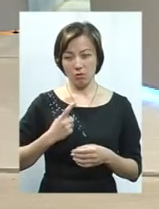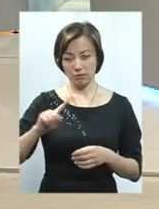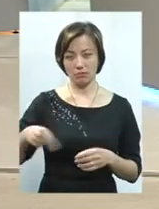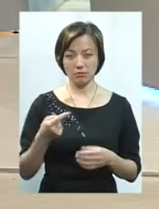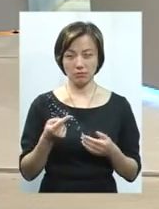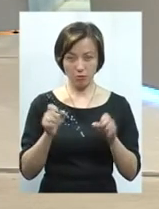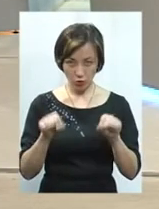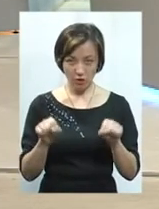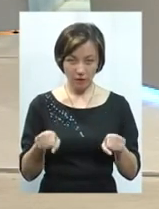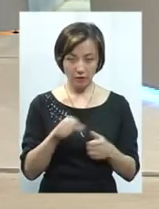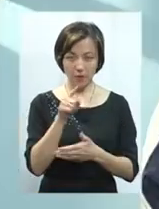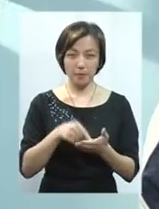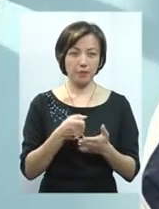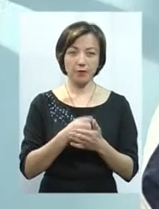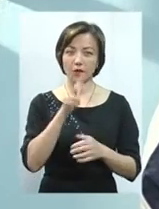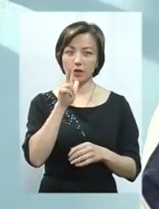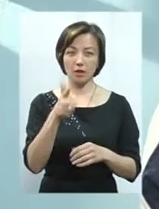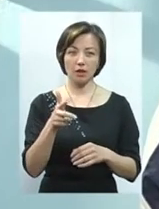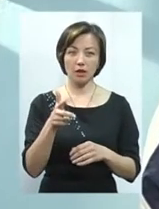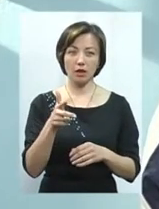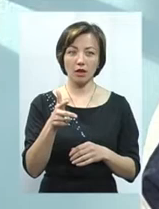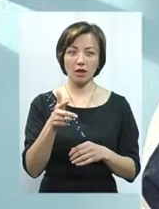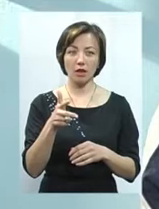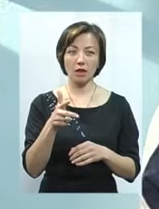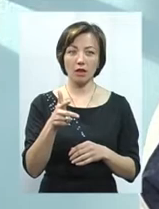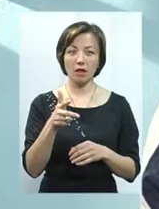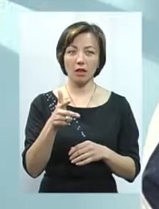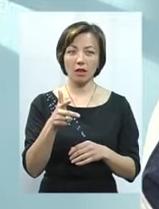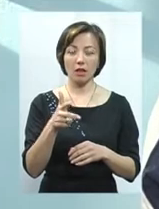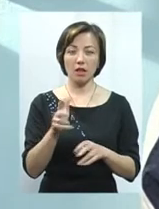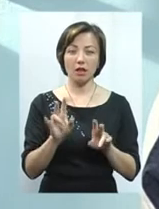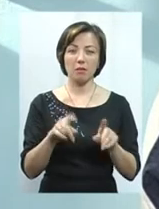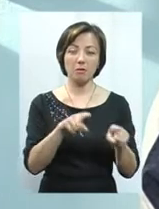Охоронцем. Ну, до 3 років держати, і вдруг захотіли охоронця з нею зробити.